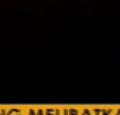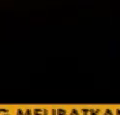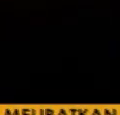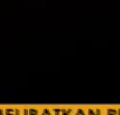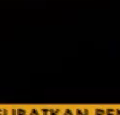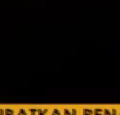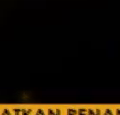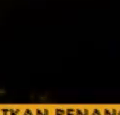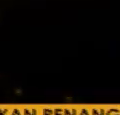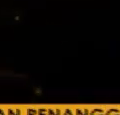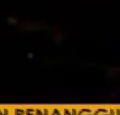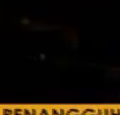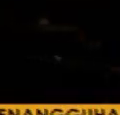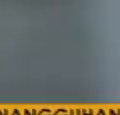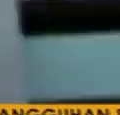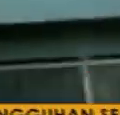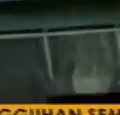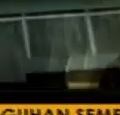yusofgaraku